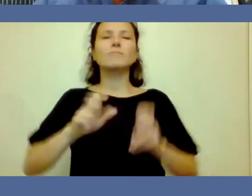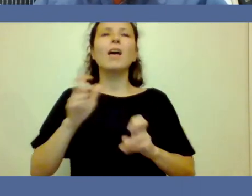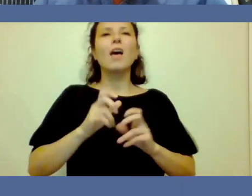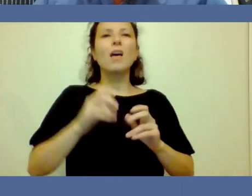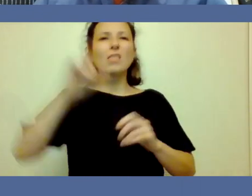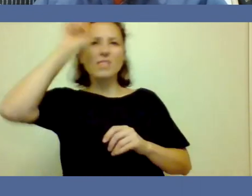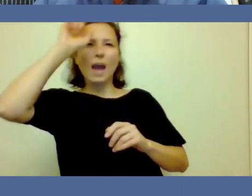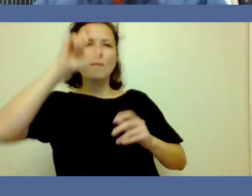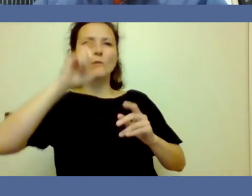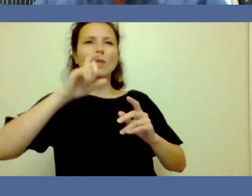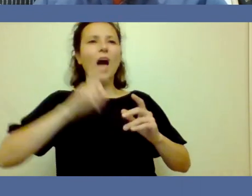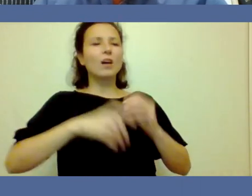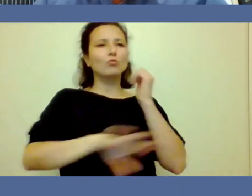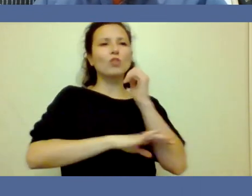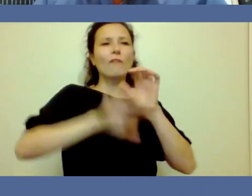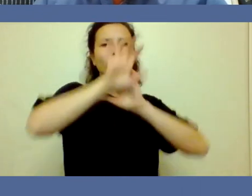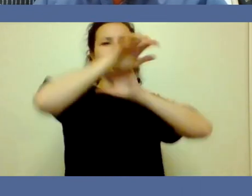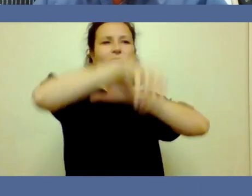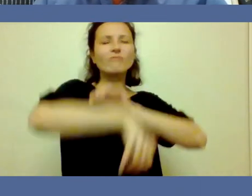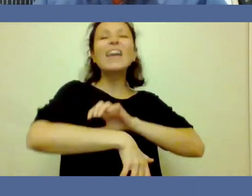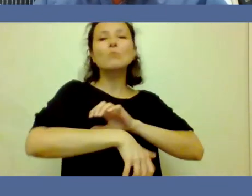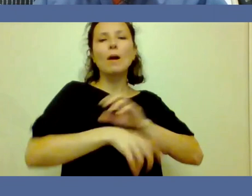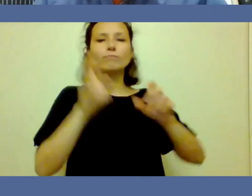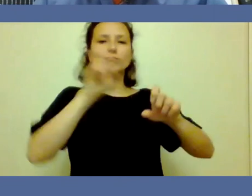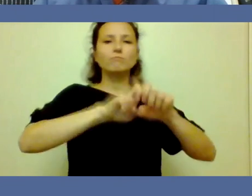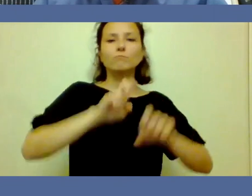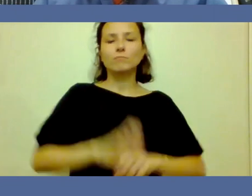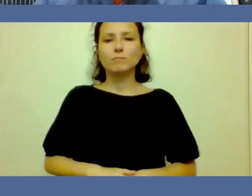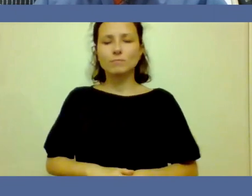książkę Jeden dzień, jedna noc, więc jakby ja nie lubię